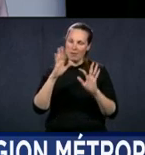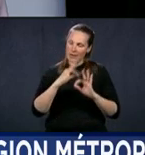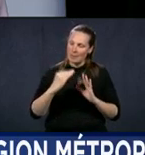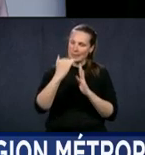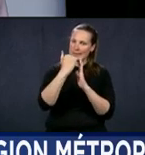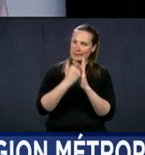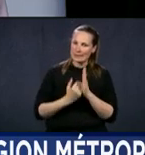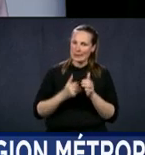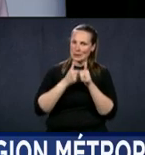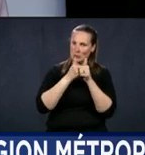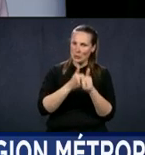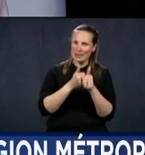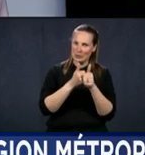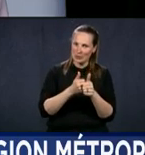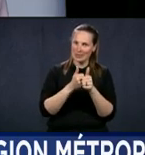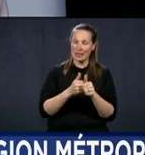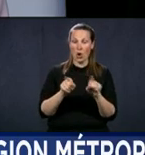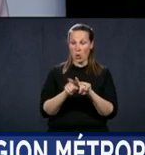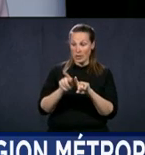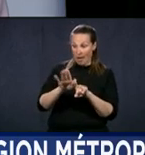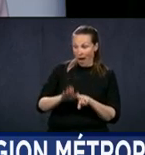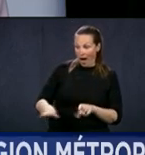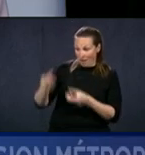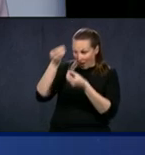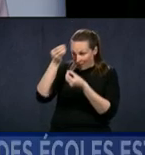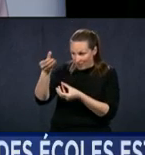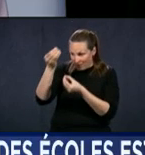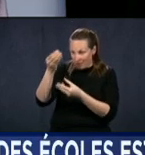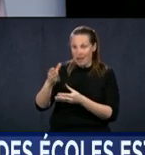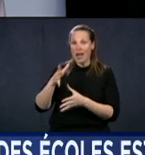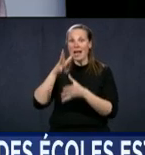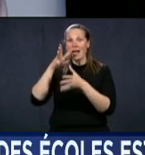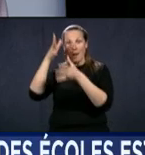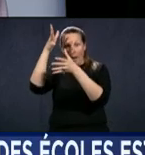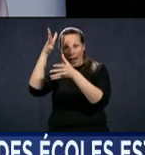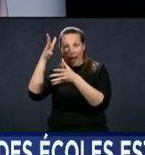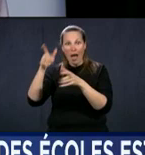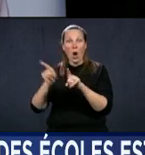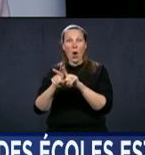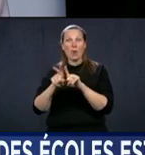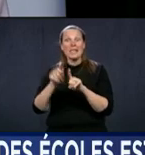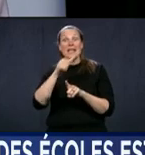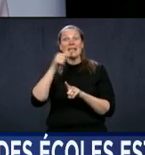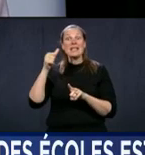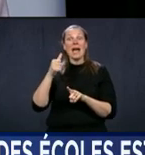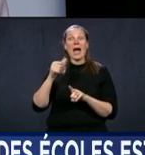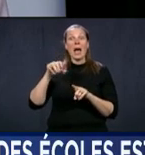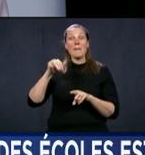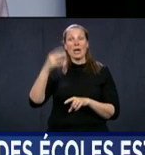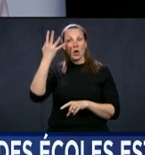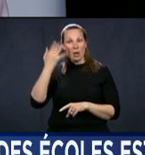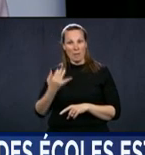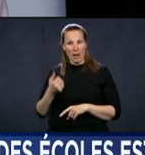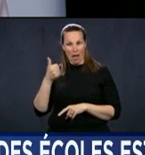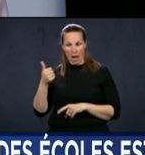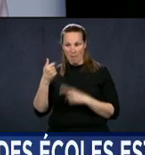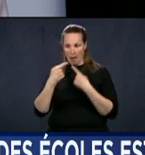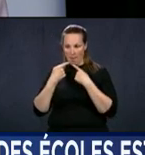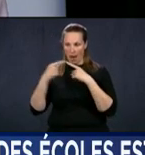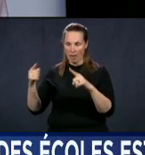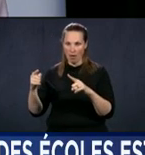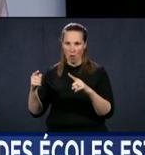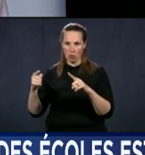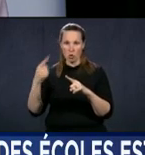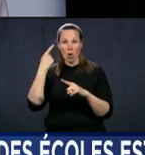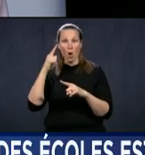très important et sensibiliser nos enfants, sensibiliser nos parents, nos grands-parents. Notre collègue Marguerite hier, Blais, a annoncé des